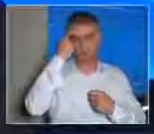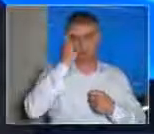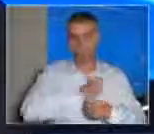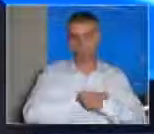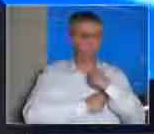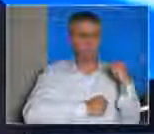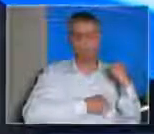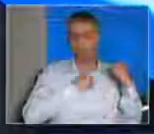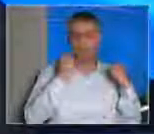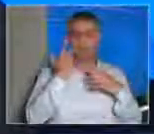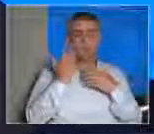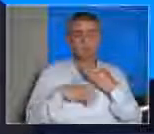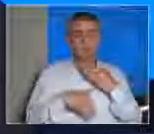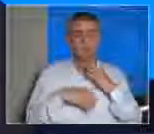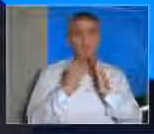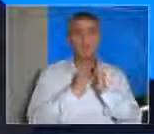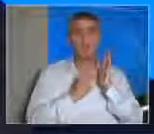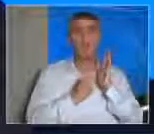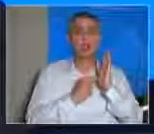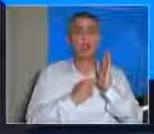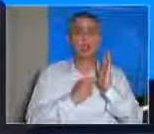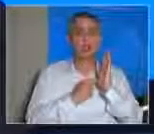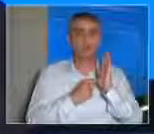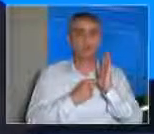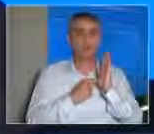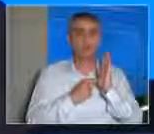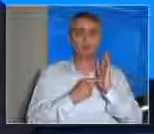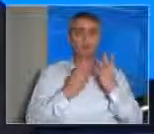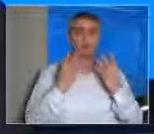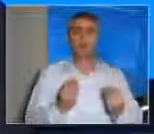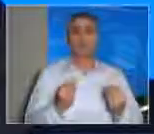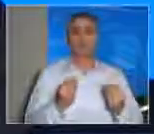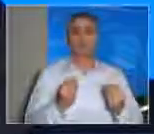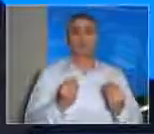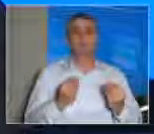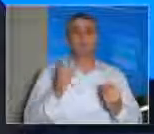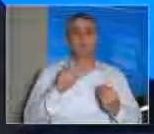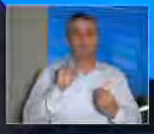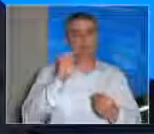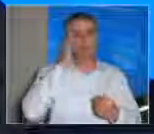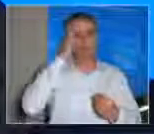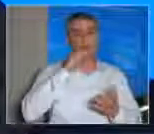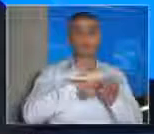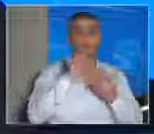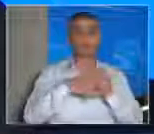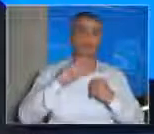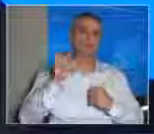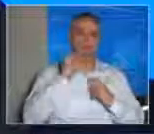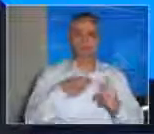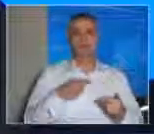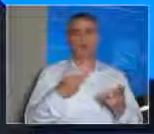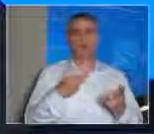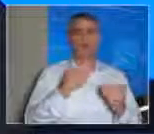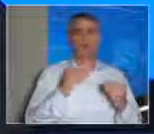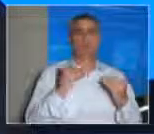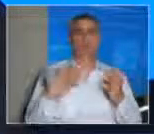משמאל ומימין, שבסופו של דבר החוק הזה הוא טוב, גם לא לעתיד, כי בסופו של דבר כולם יכולים לעמוד